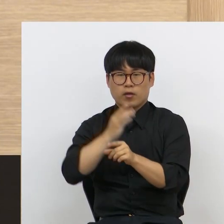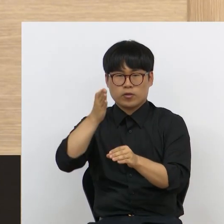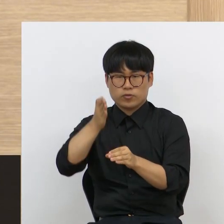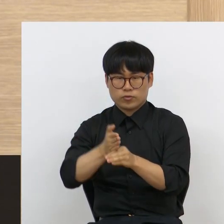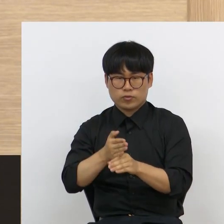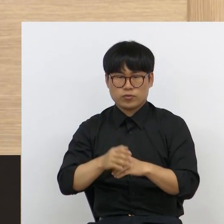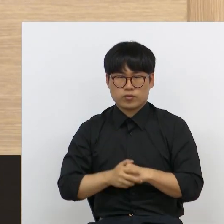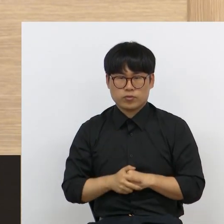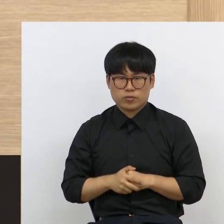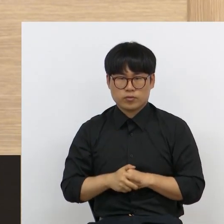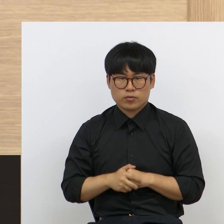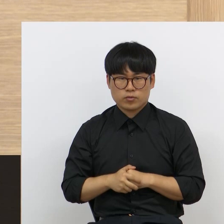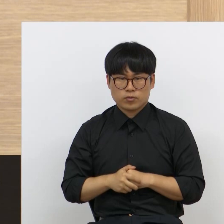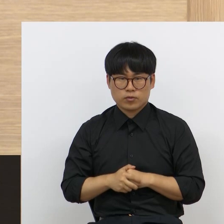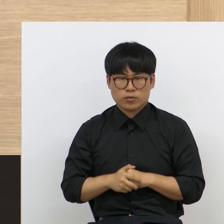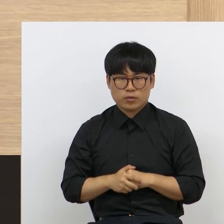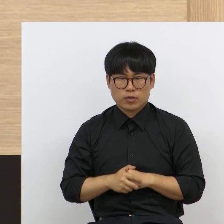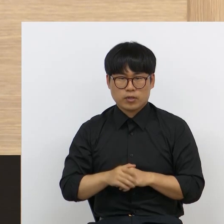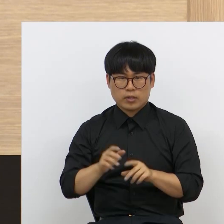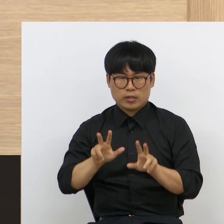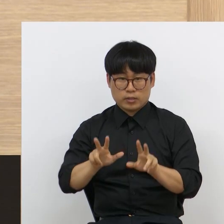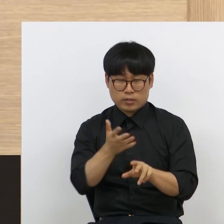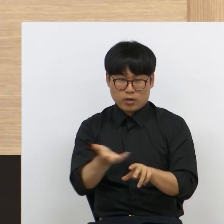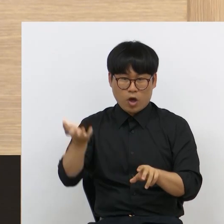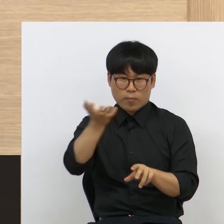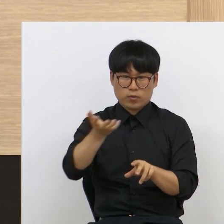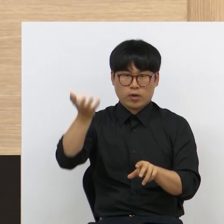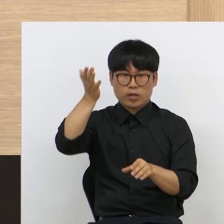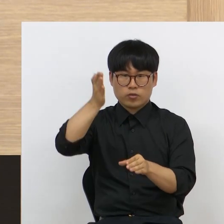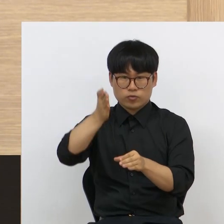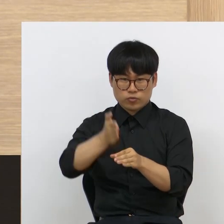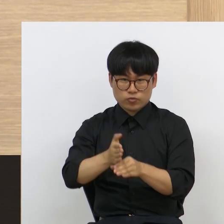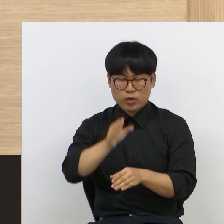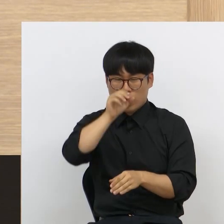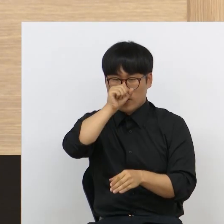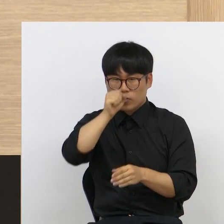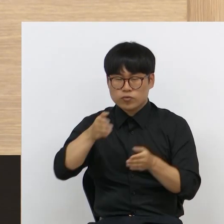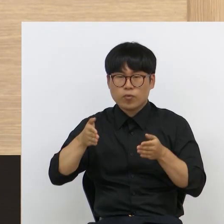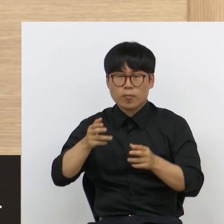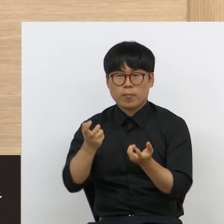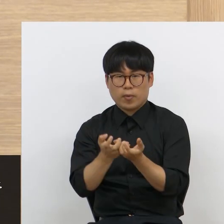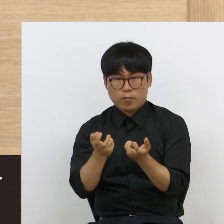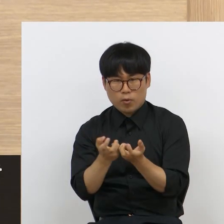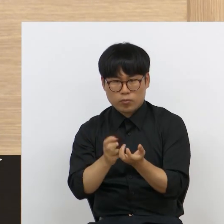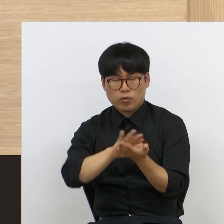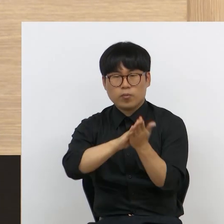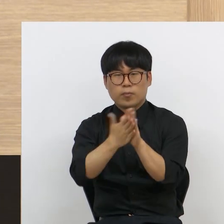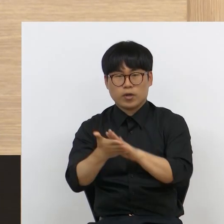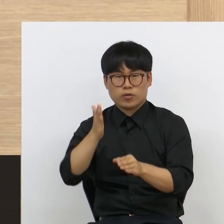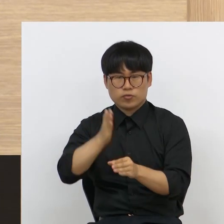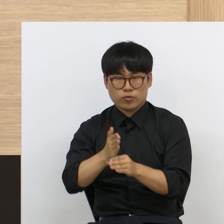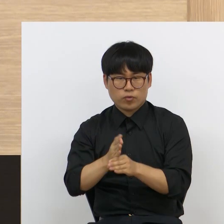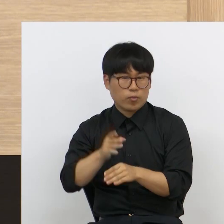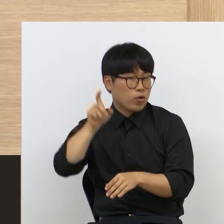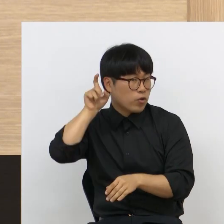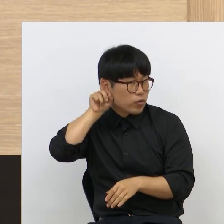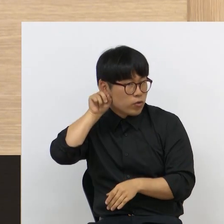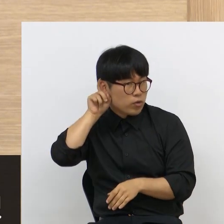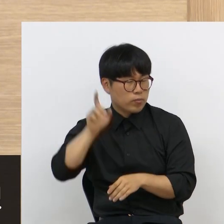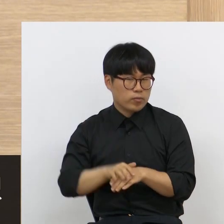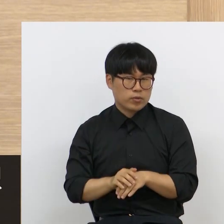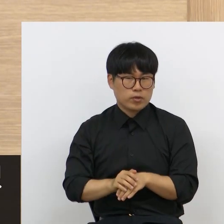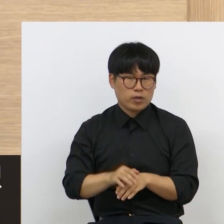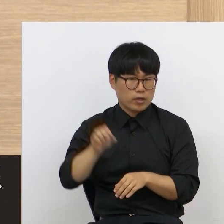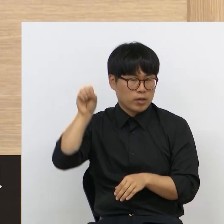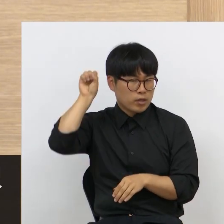지금 뭐 버전이 계속 올라가죠. 그러면서 좋은 방식에 아니면 편리한 방식으로 가고 있고, 귀걸이형이나 아까처럼